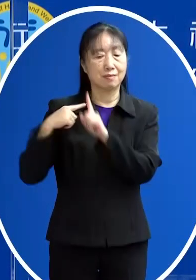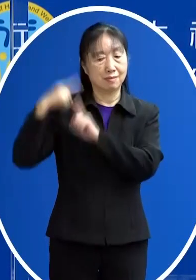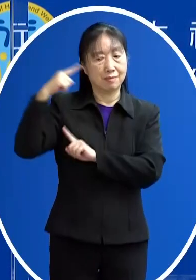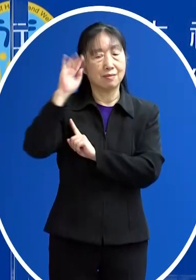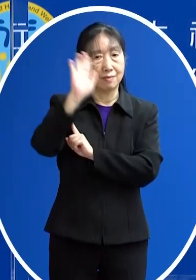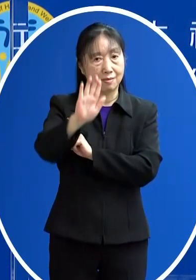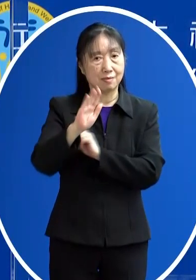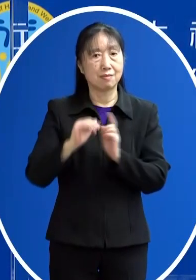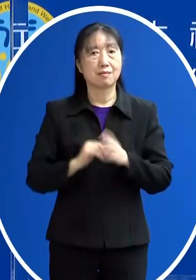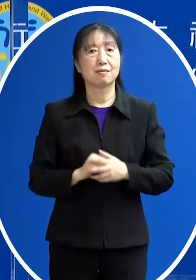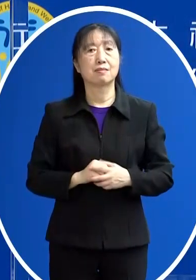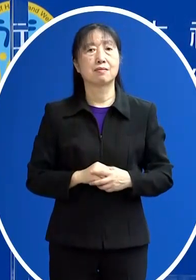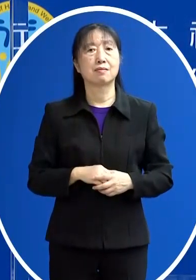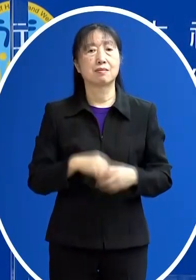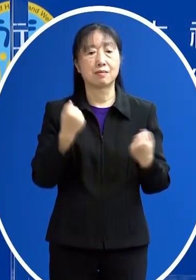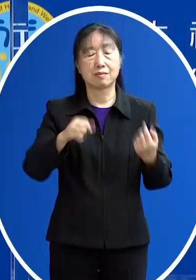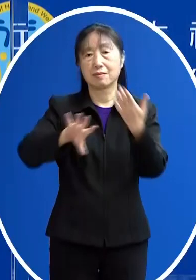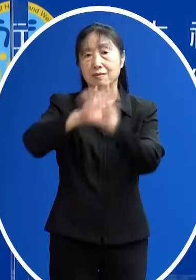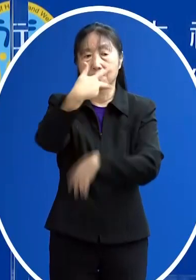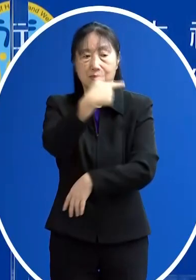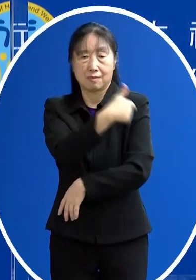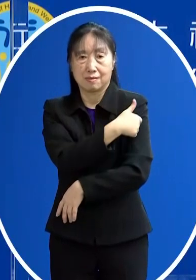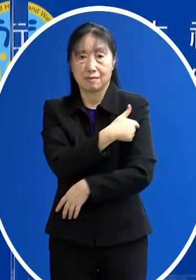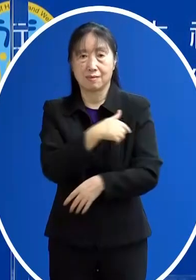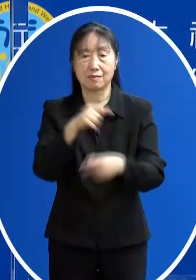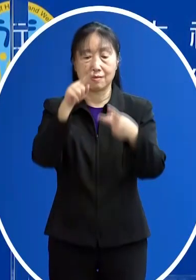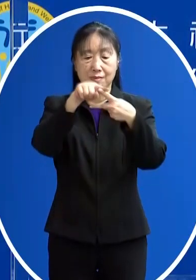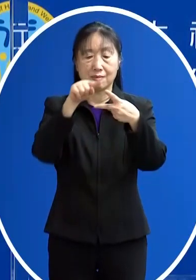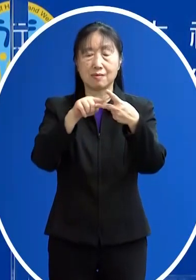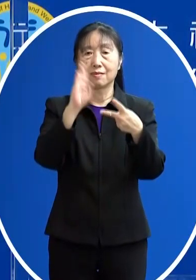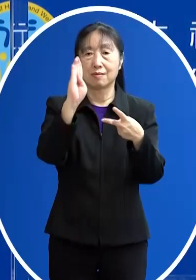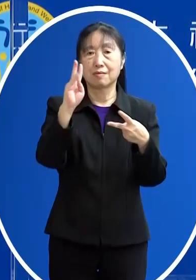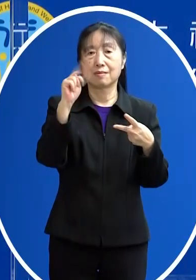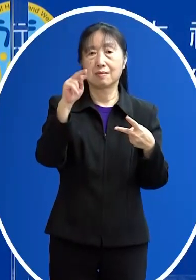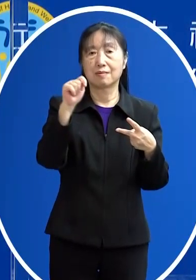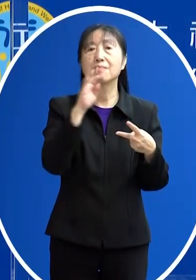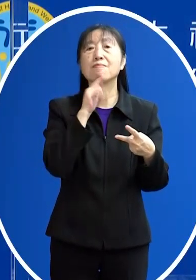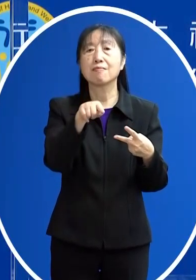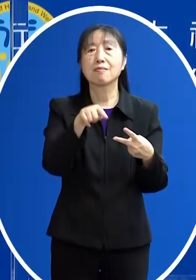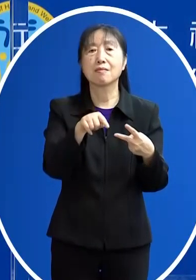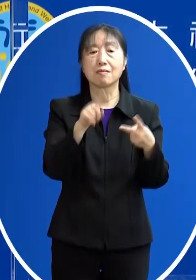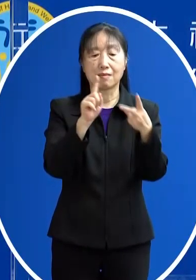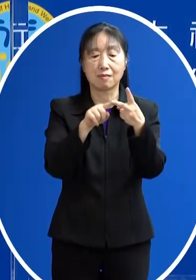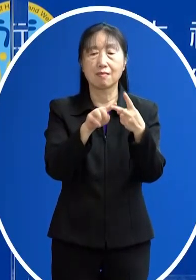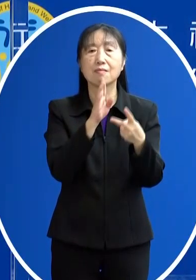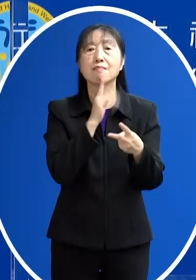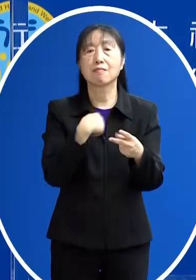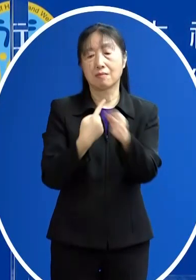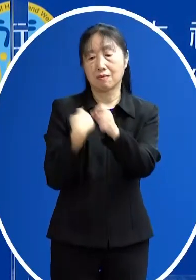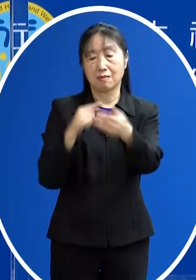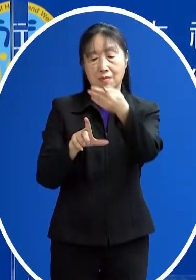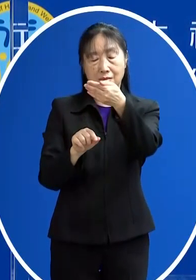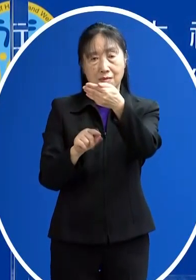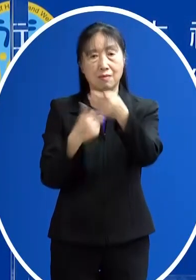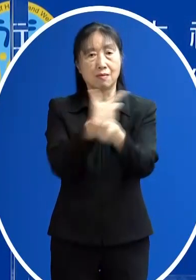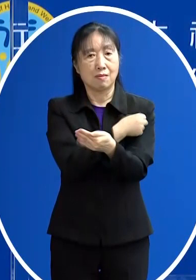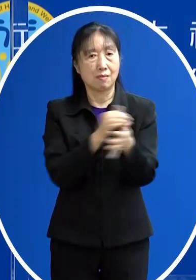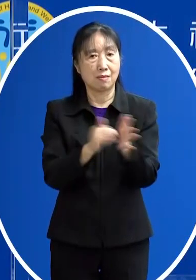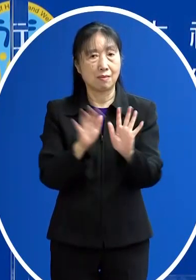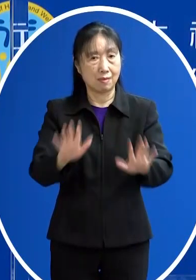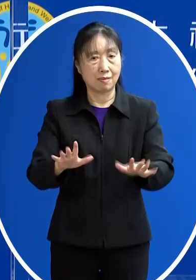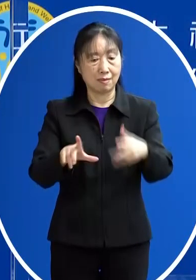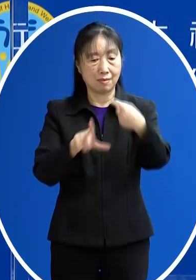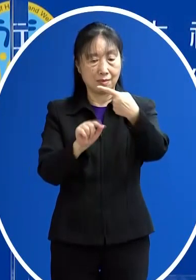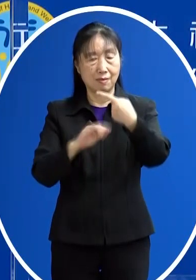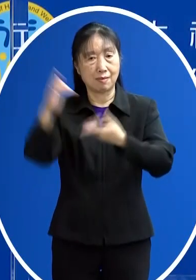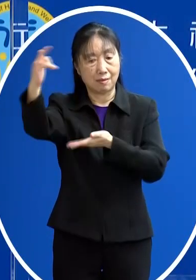他曾经在这个国外接种过2剂的 BNT 疫苗，最后一剂是在去年的9月，所以在1月中旬入